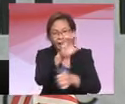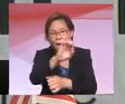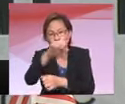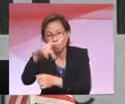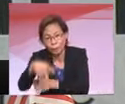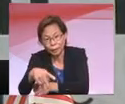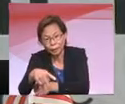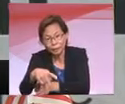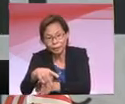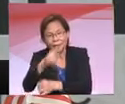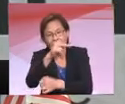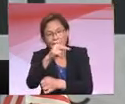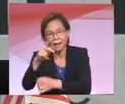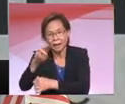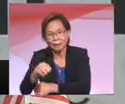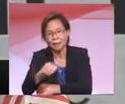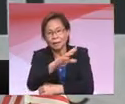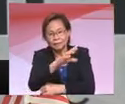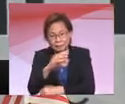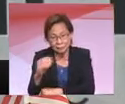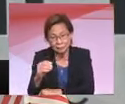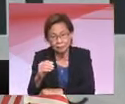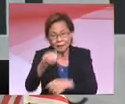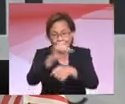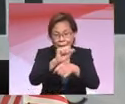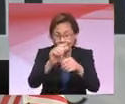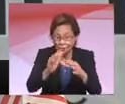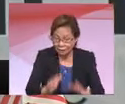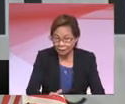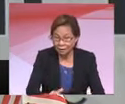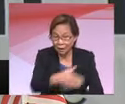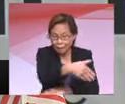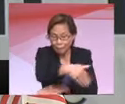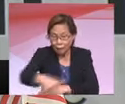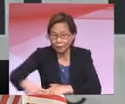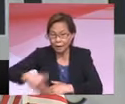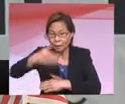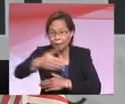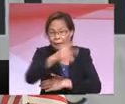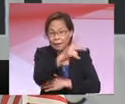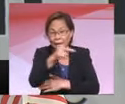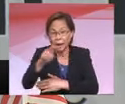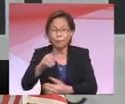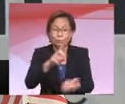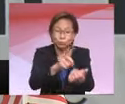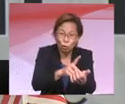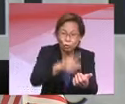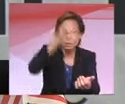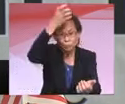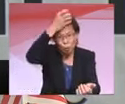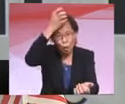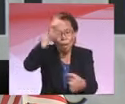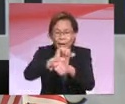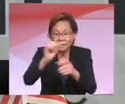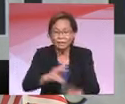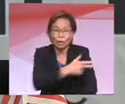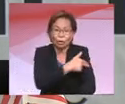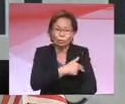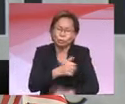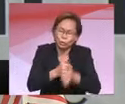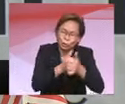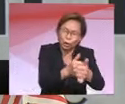SOP Kementerian Kesihatan. Dan juga petugas barisan hadapan Kementerian Kesihatan juga perlu patuh kepada